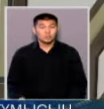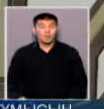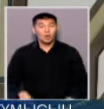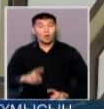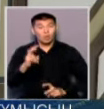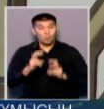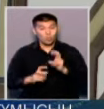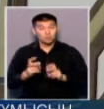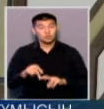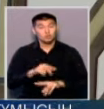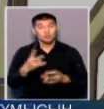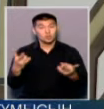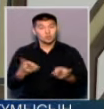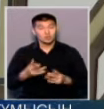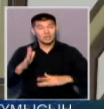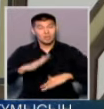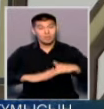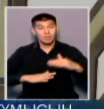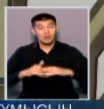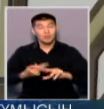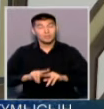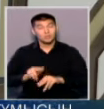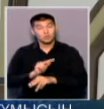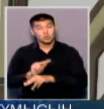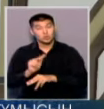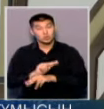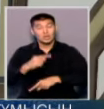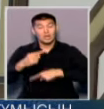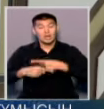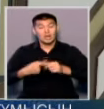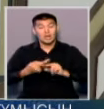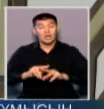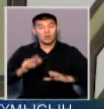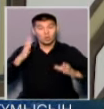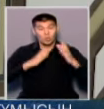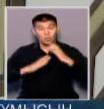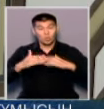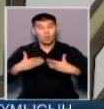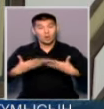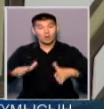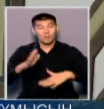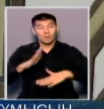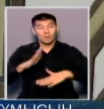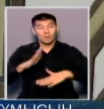өндірістің сұранысы бойынша біздің мамандарды даярлап, ертең біздің университеттің қабырғасынан кеткен мамандар өзінің